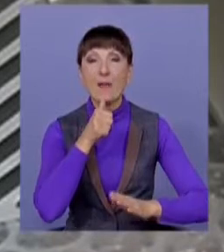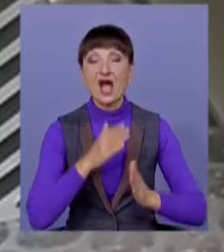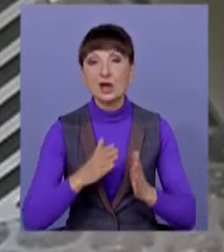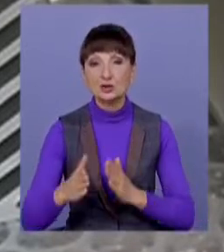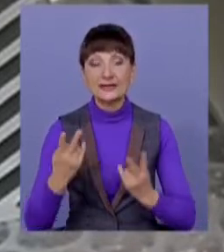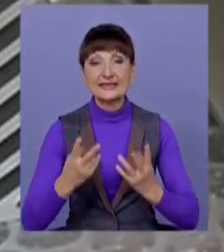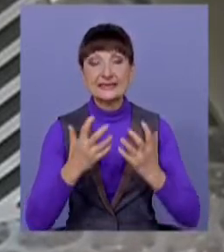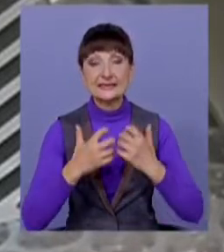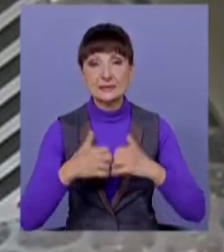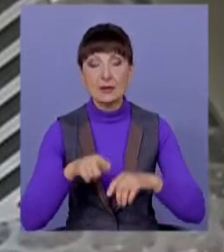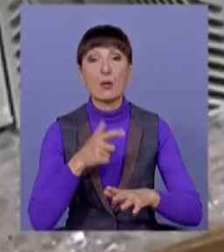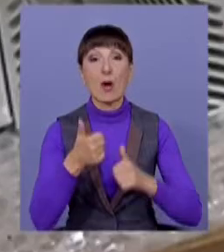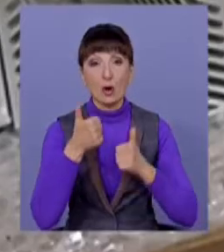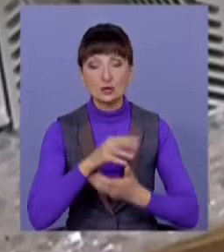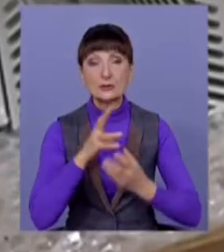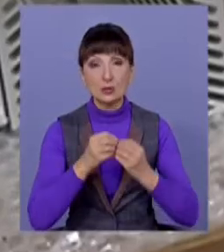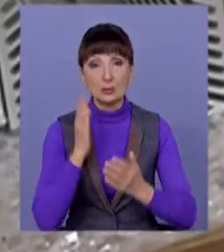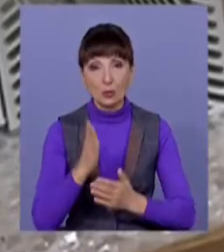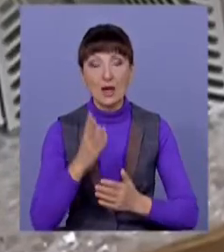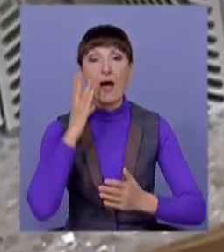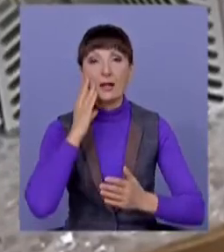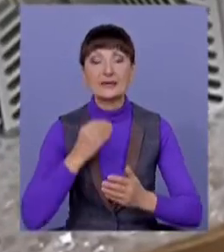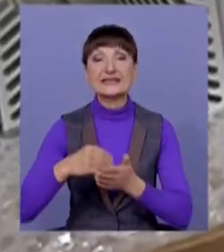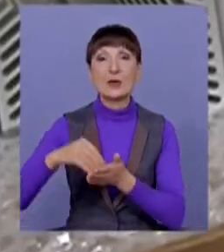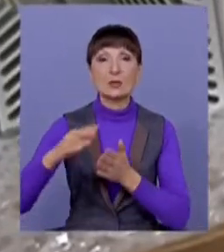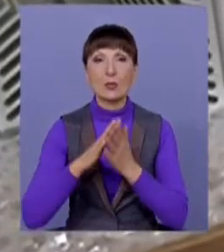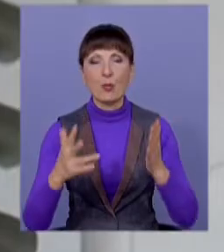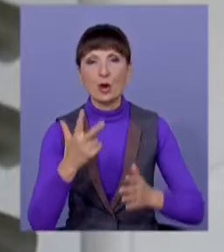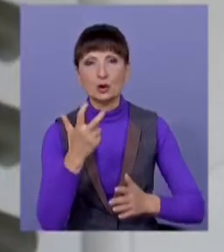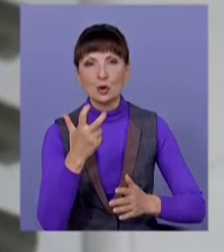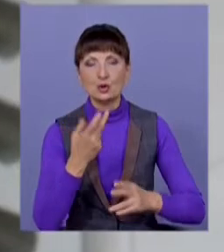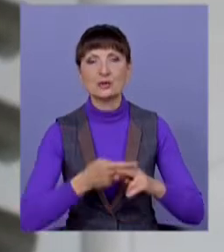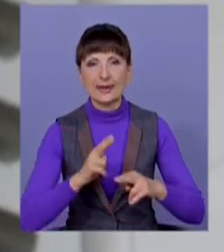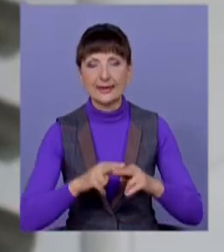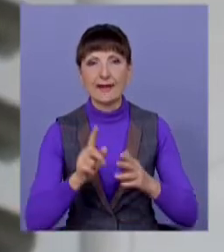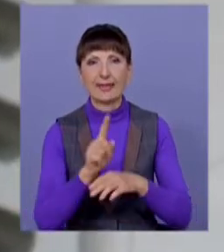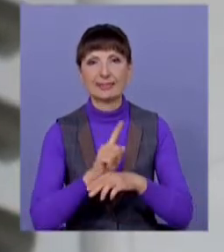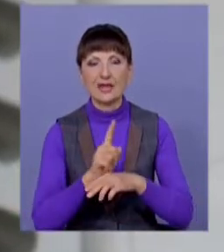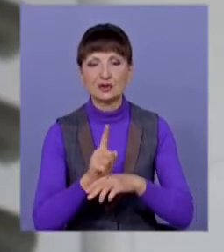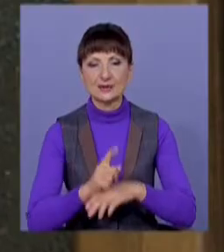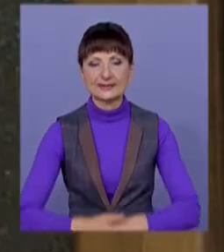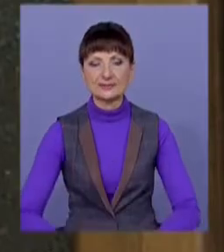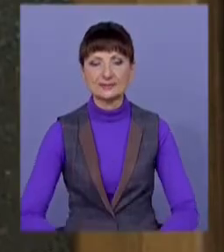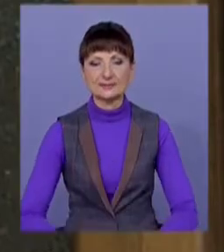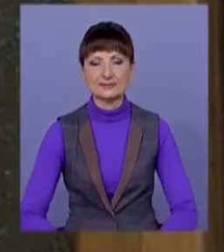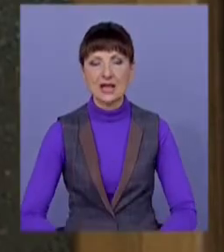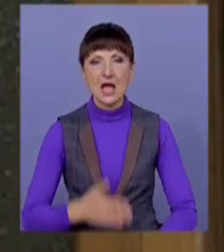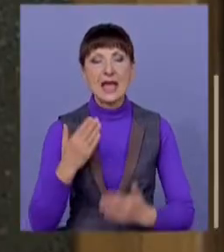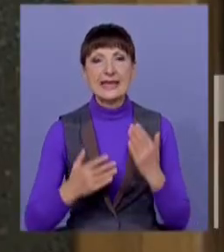если система покажет ощутимый результат, то Алматы закупит более 300 таких датчиков. Если